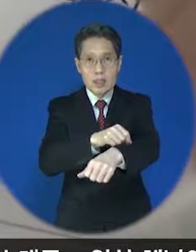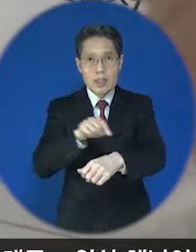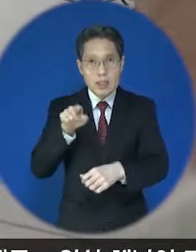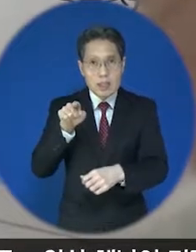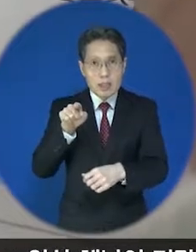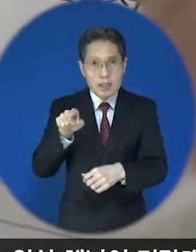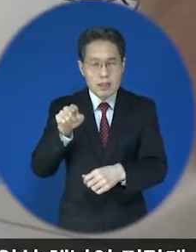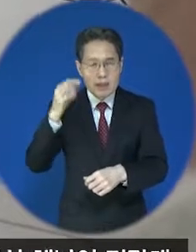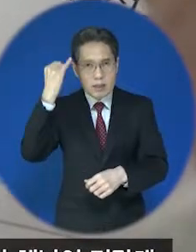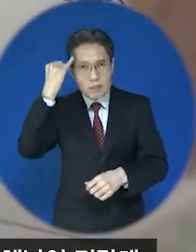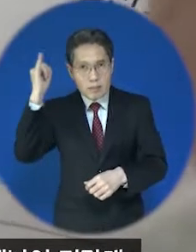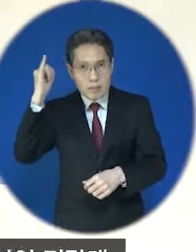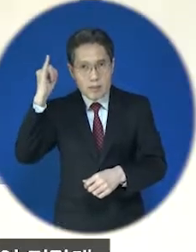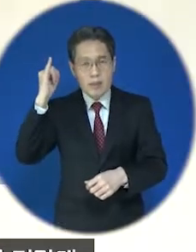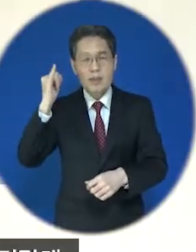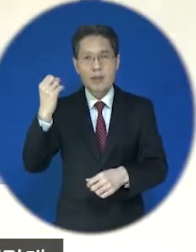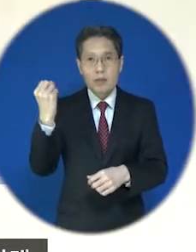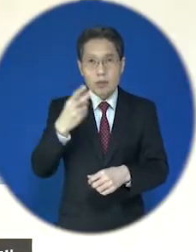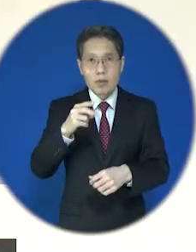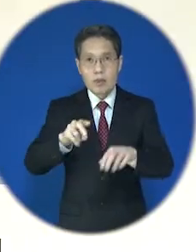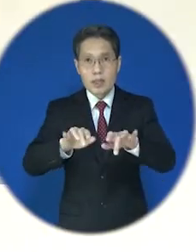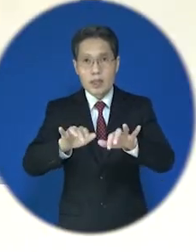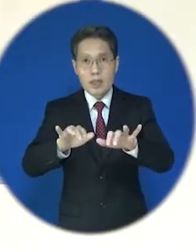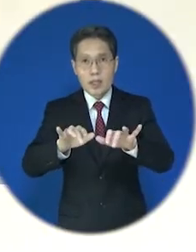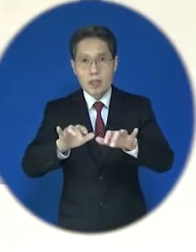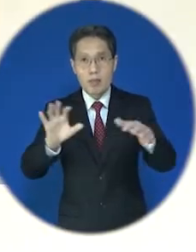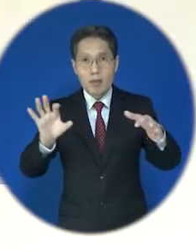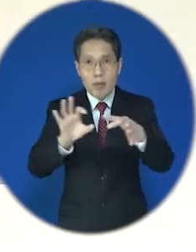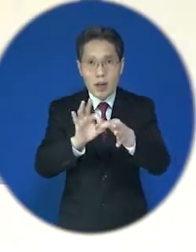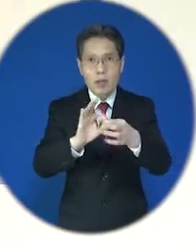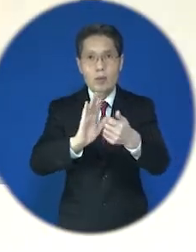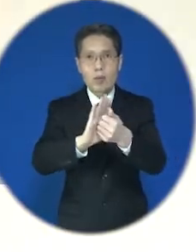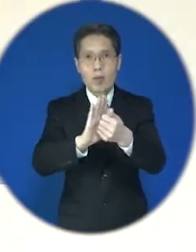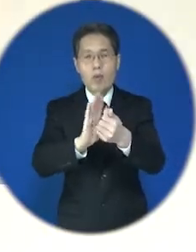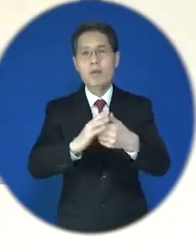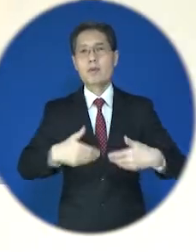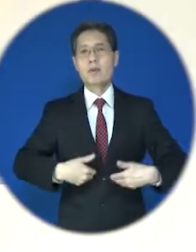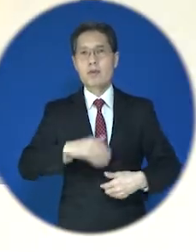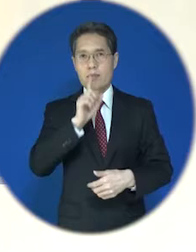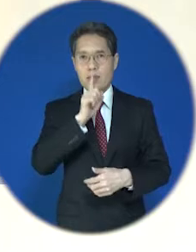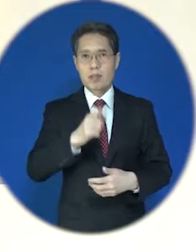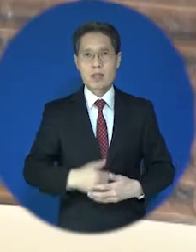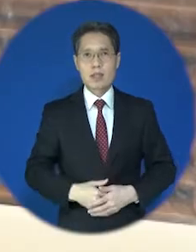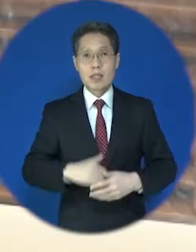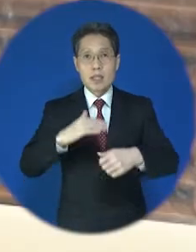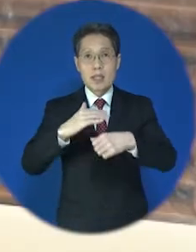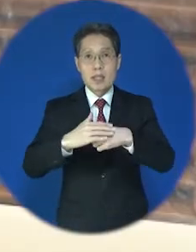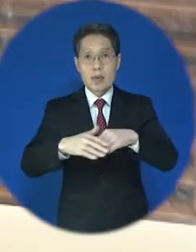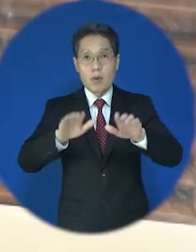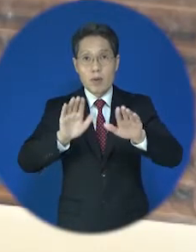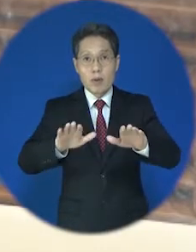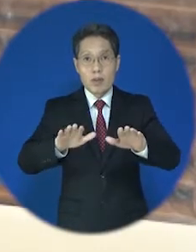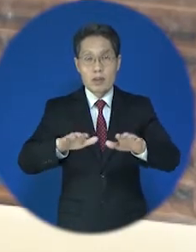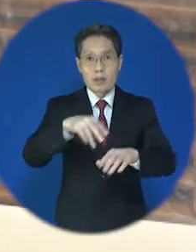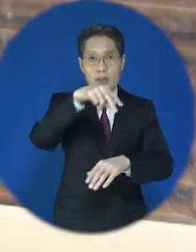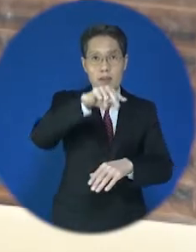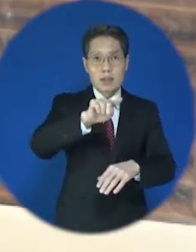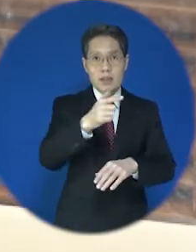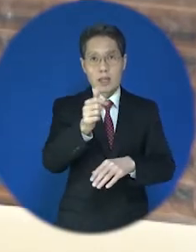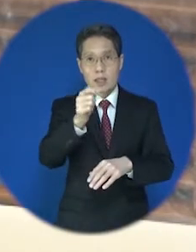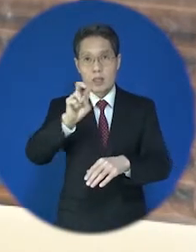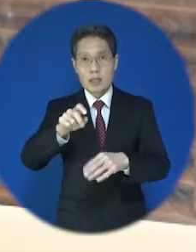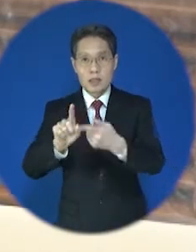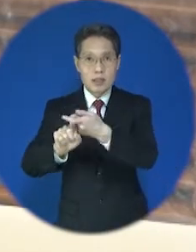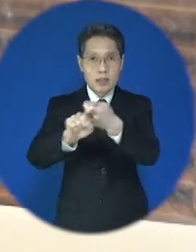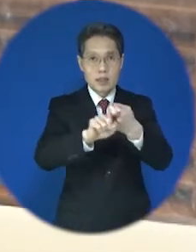메타 벗으 컨텐츠 개발 자와 게임 개발 인력 수급이 필요함을 강조했습니다 대구시는 올해도 산학협력을 통한